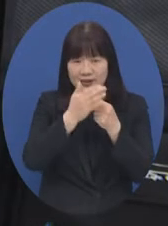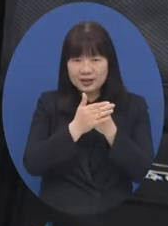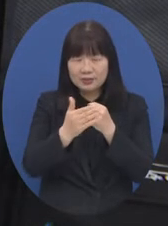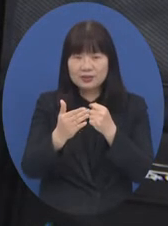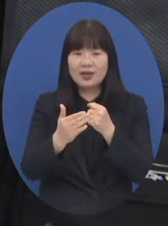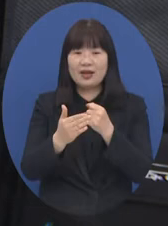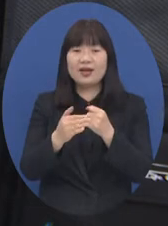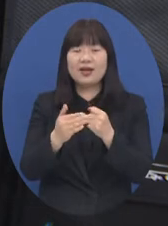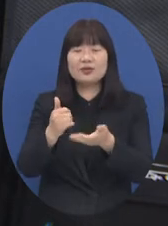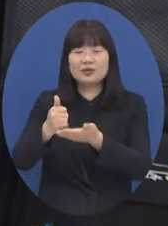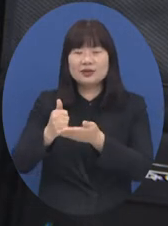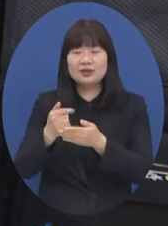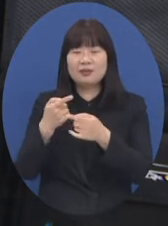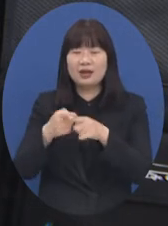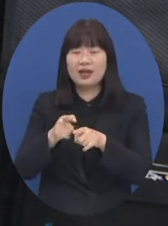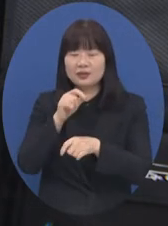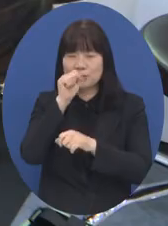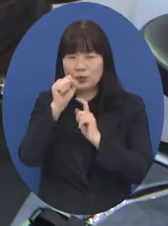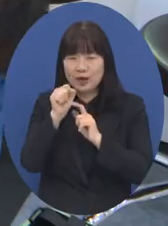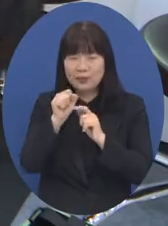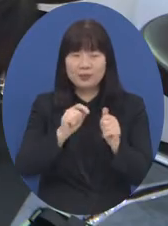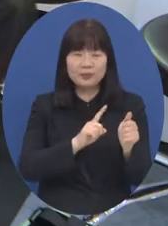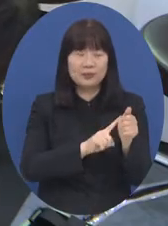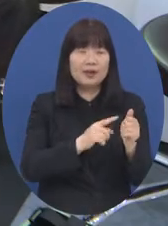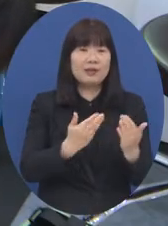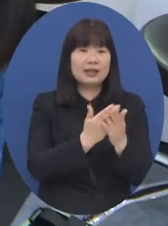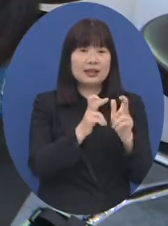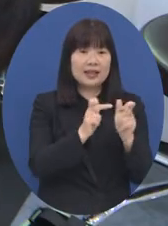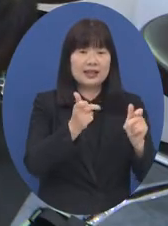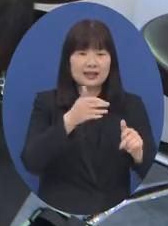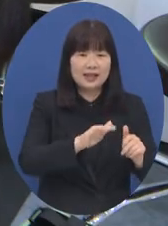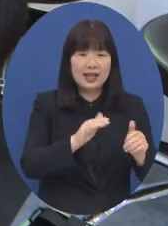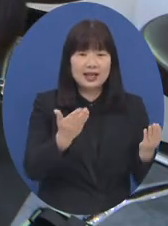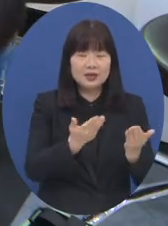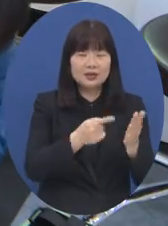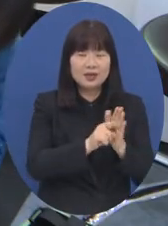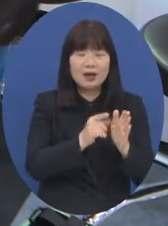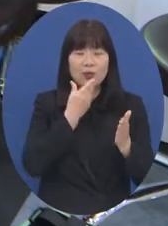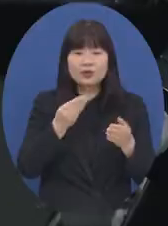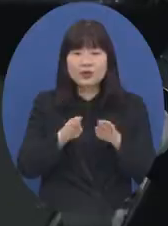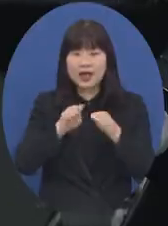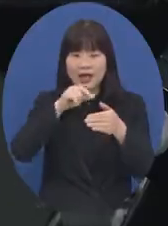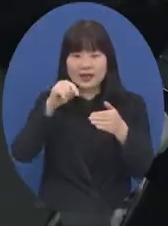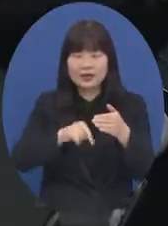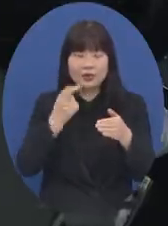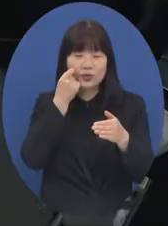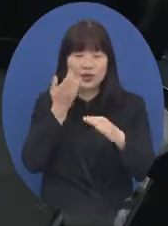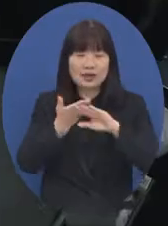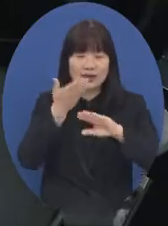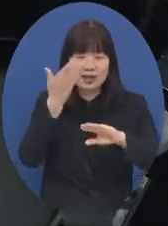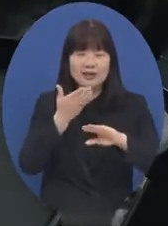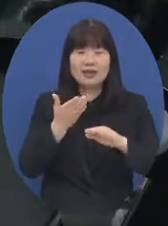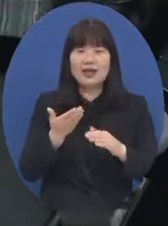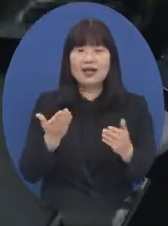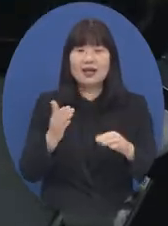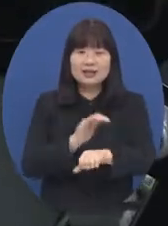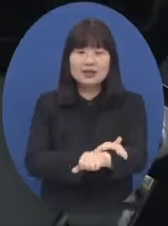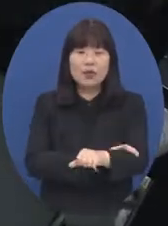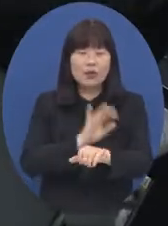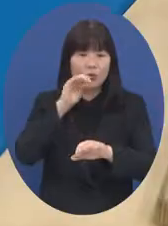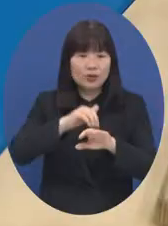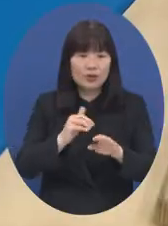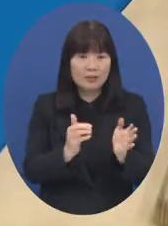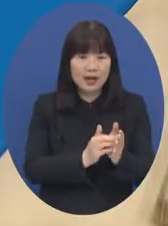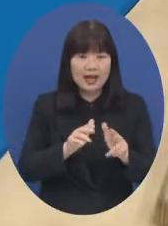좋습니다. 발달 장애인인 남 씨는 이 일을 하기 위해 복지관에서 6개월이 넘는 직업훈련 과정을 거쳤습니다.